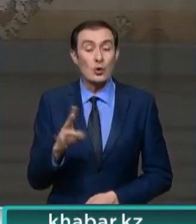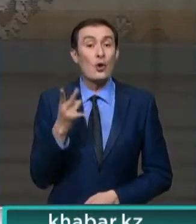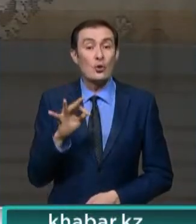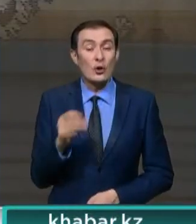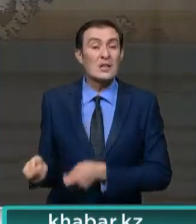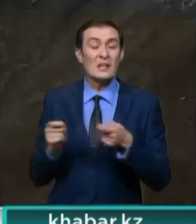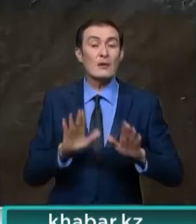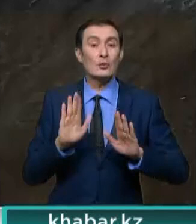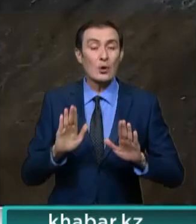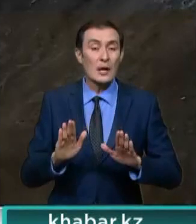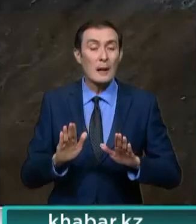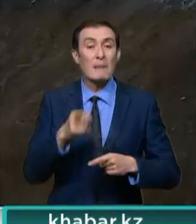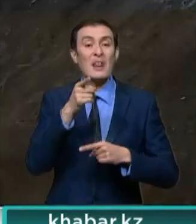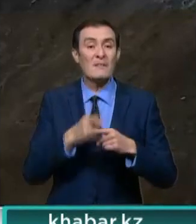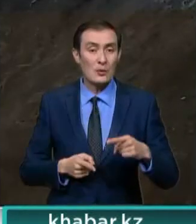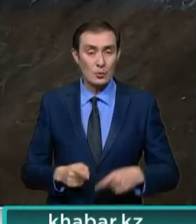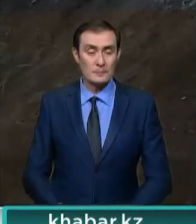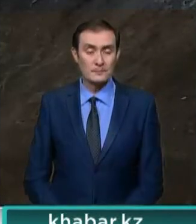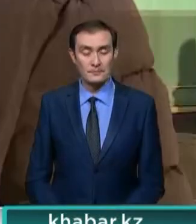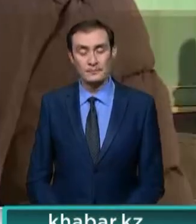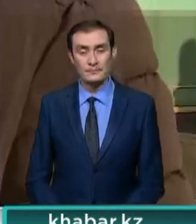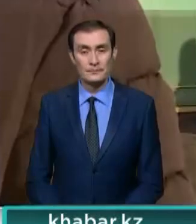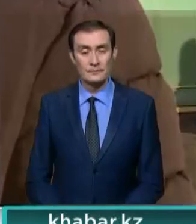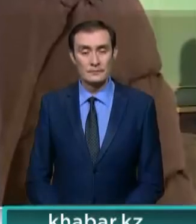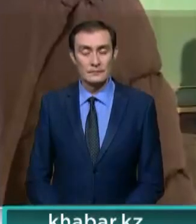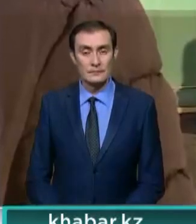но доставили только половину.